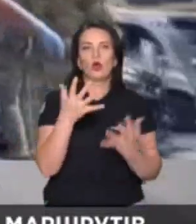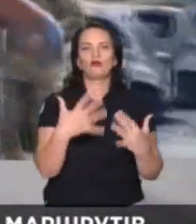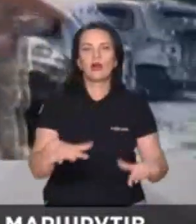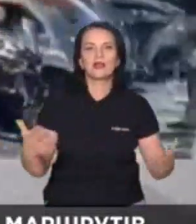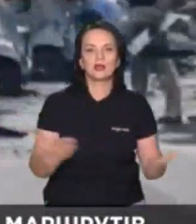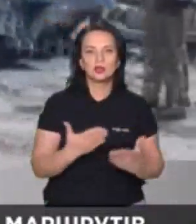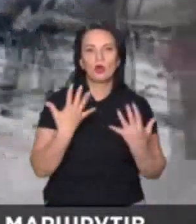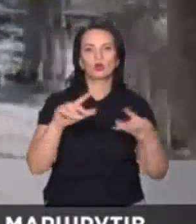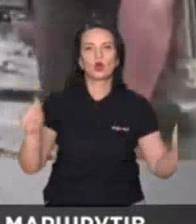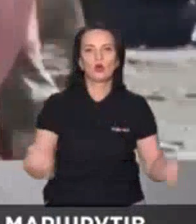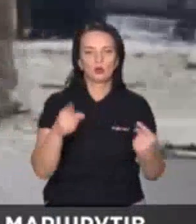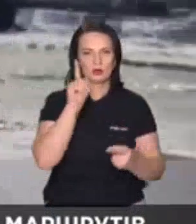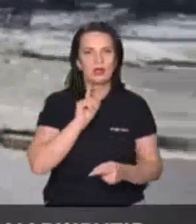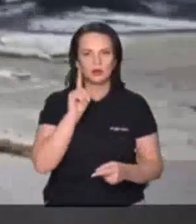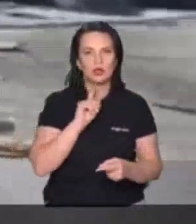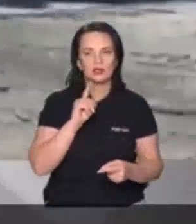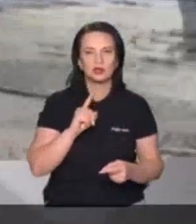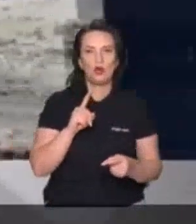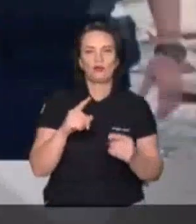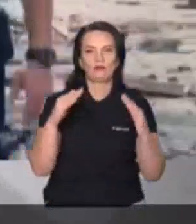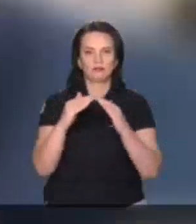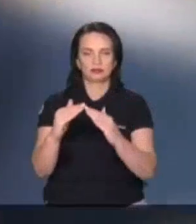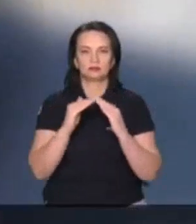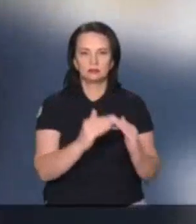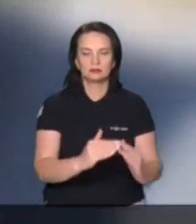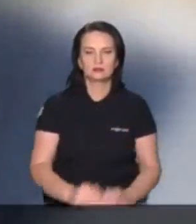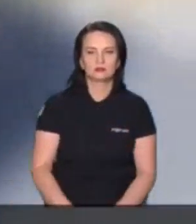вже організовують тимчасові притулки.